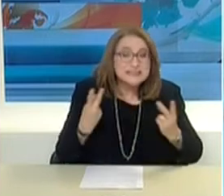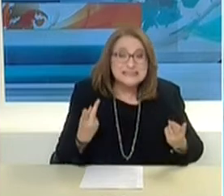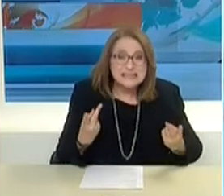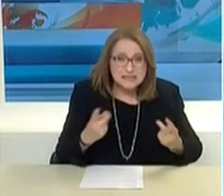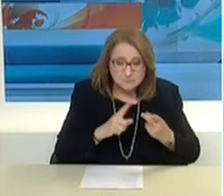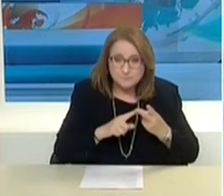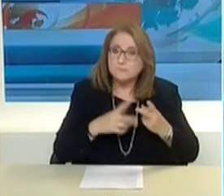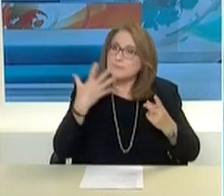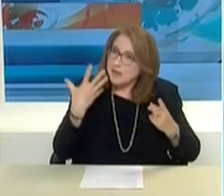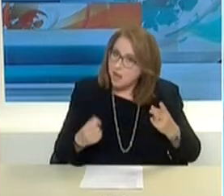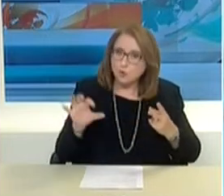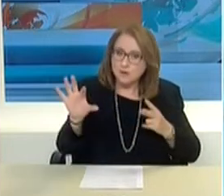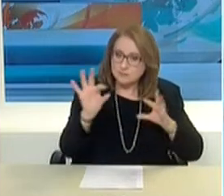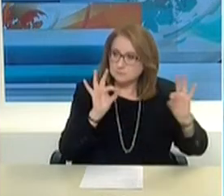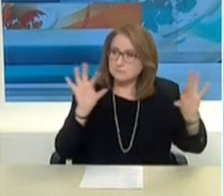είπα,